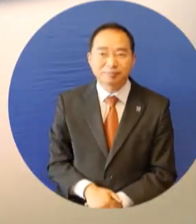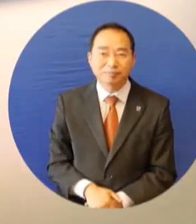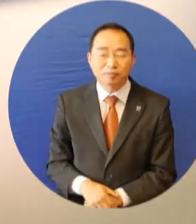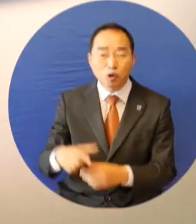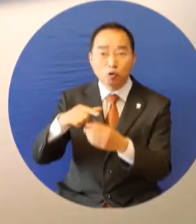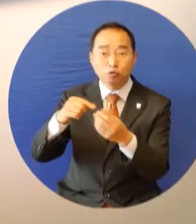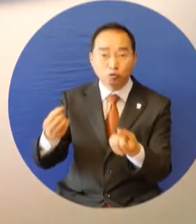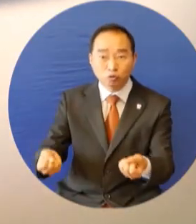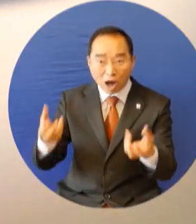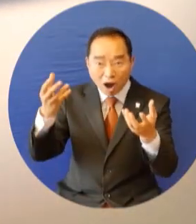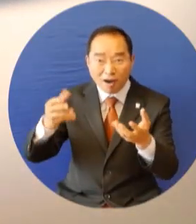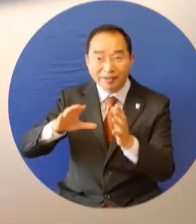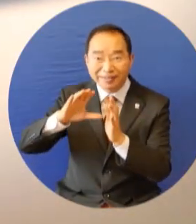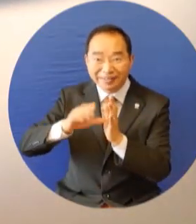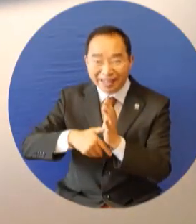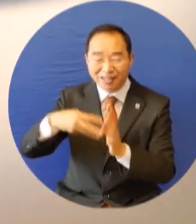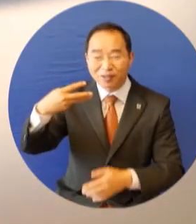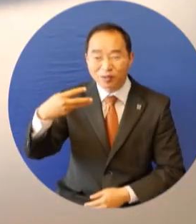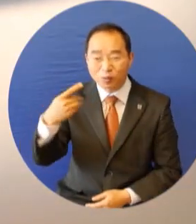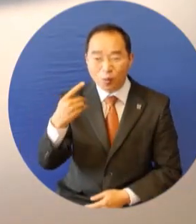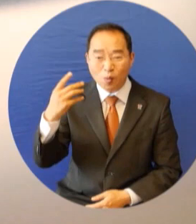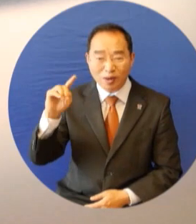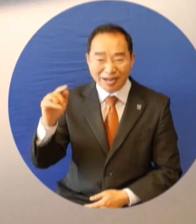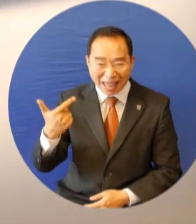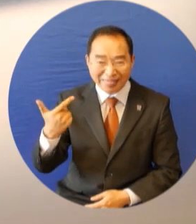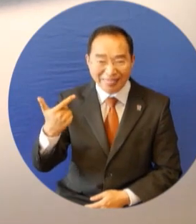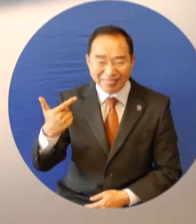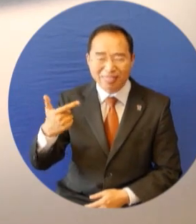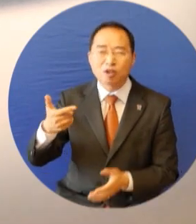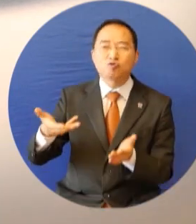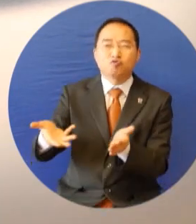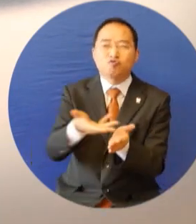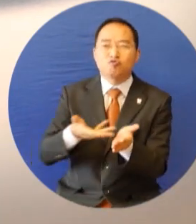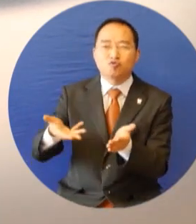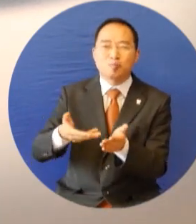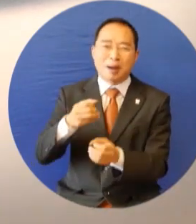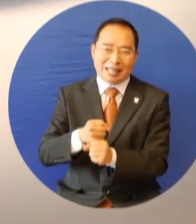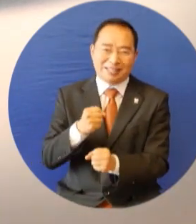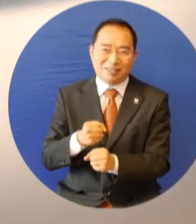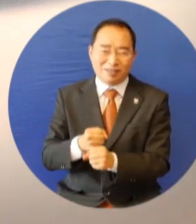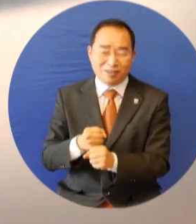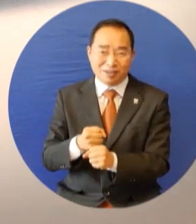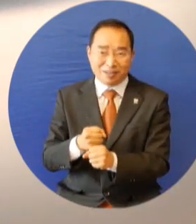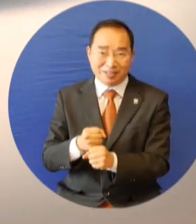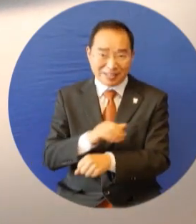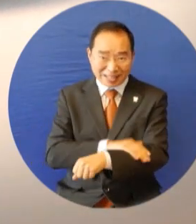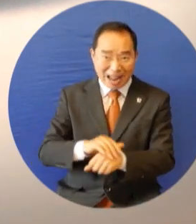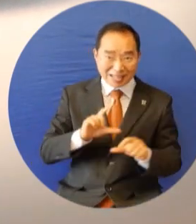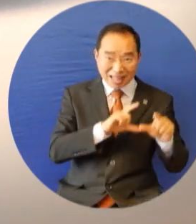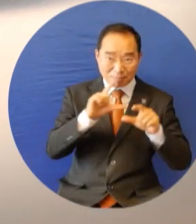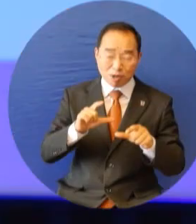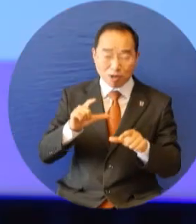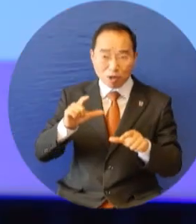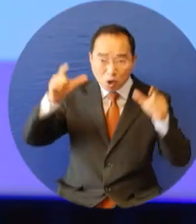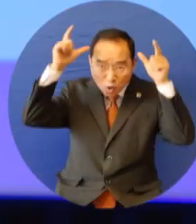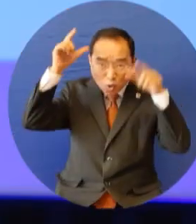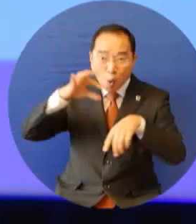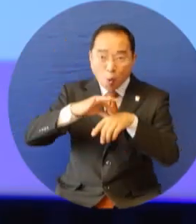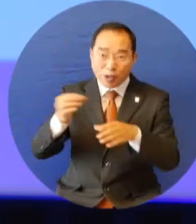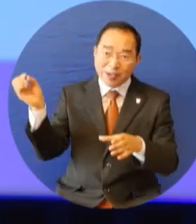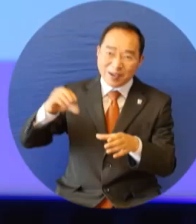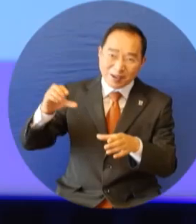참, 저 토란은 추석이 되면은 토랑국을 끓이죠. 저기는 살림이